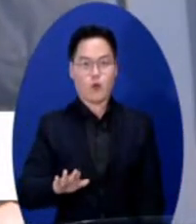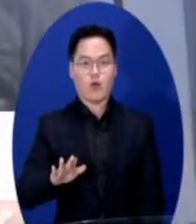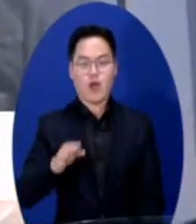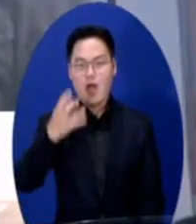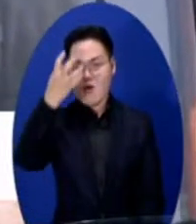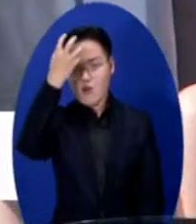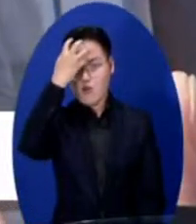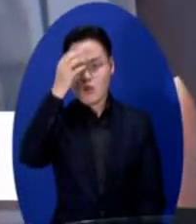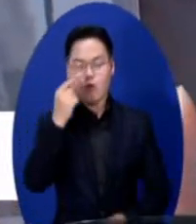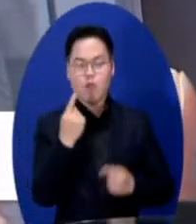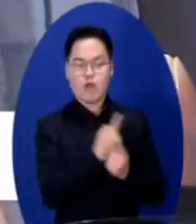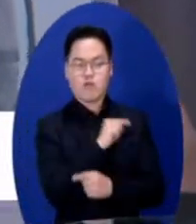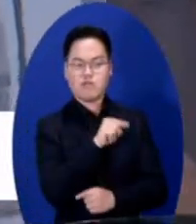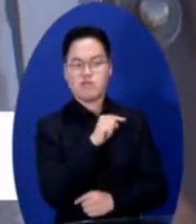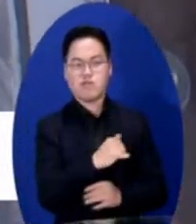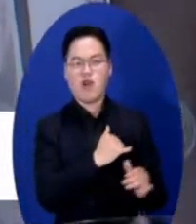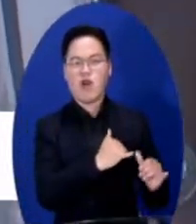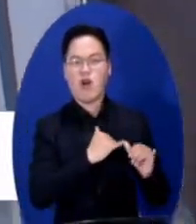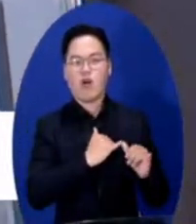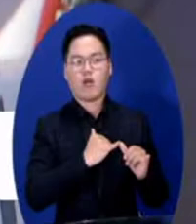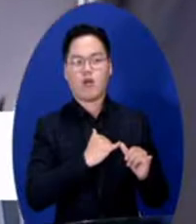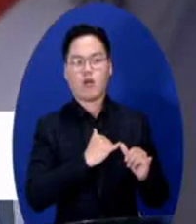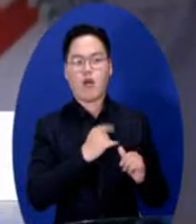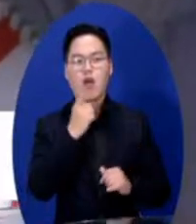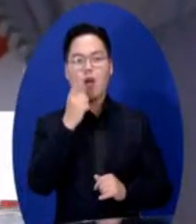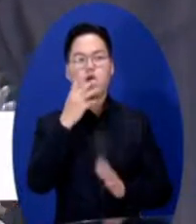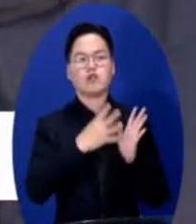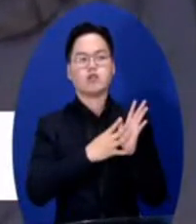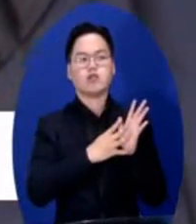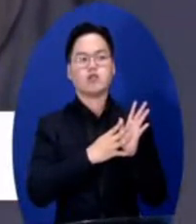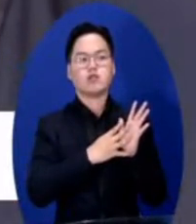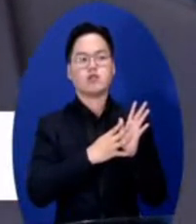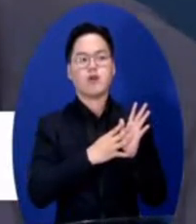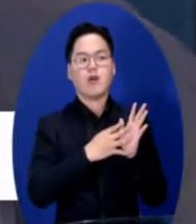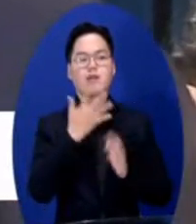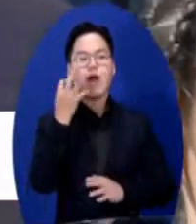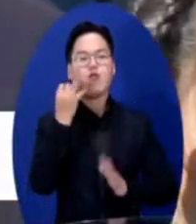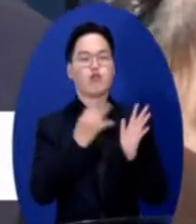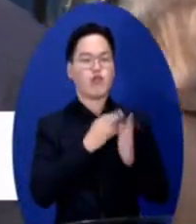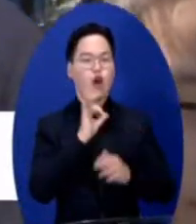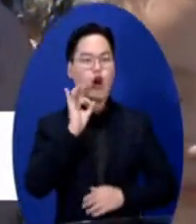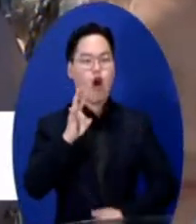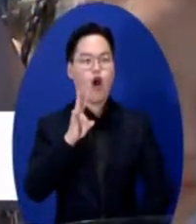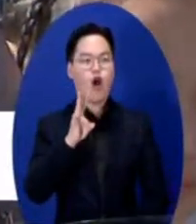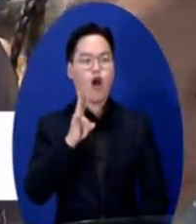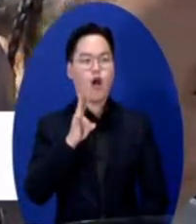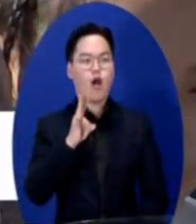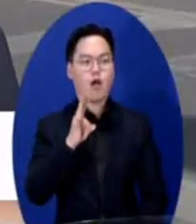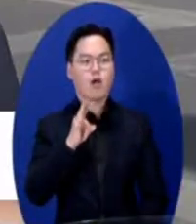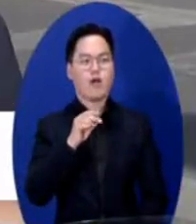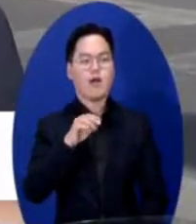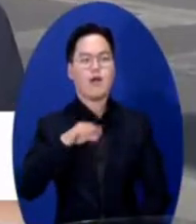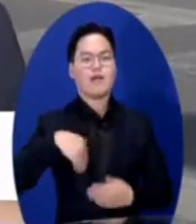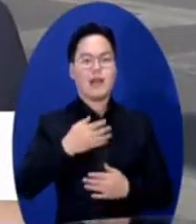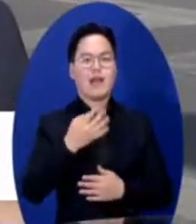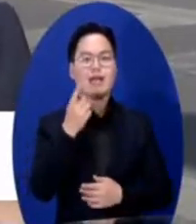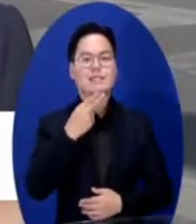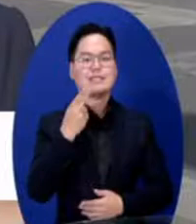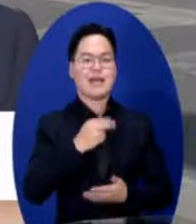төрийн хилмэгтэд 1957 он цагаатчлын 01 номерын цагаатчлын удас бичиг